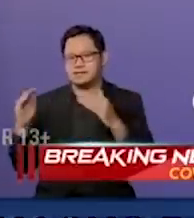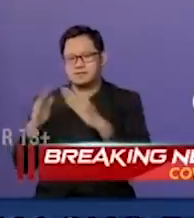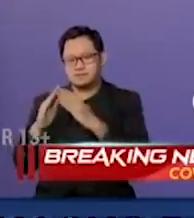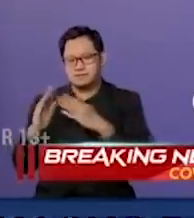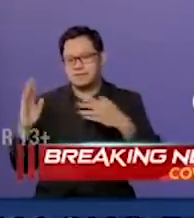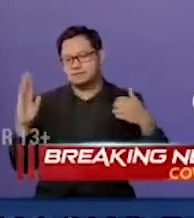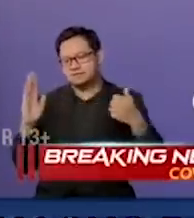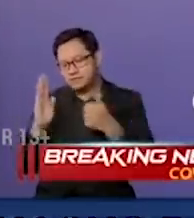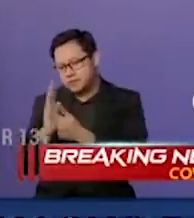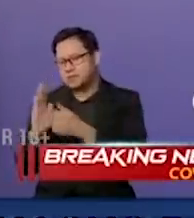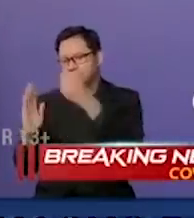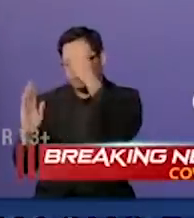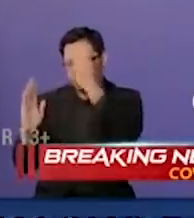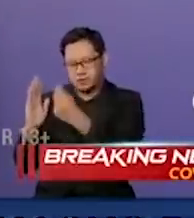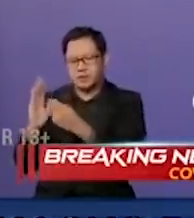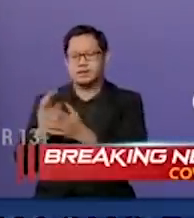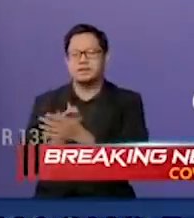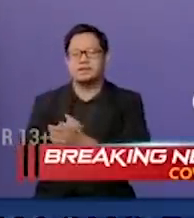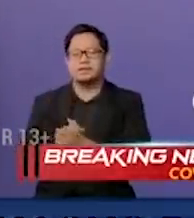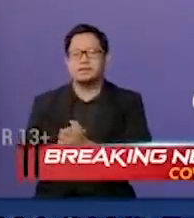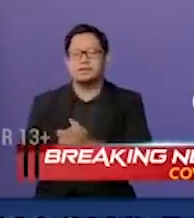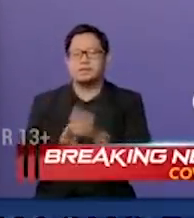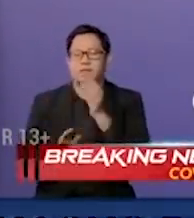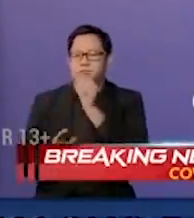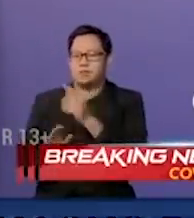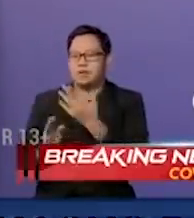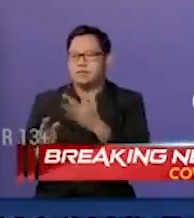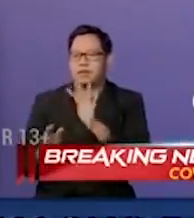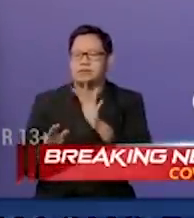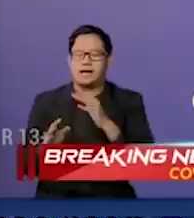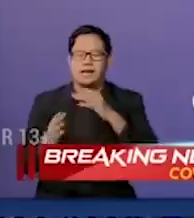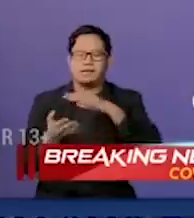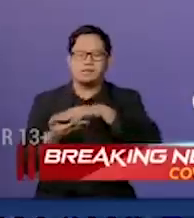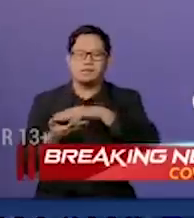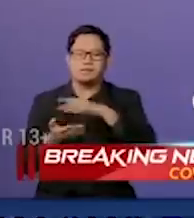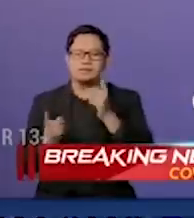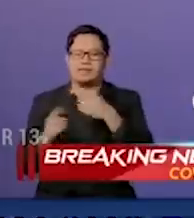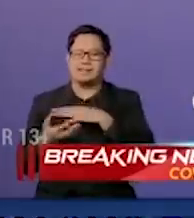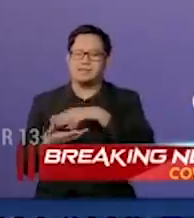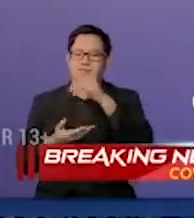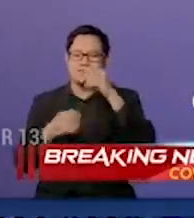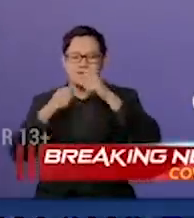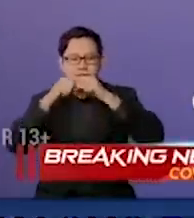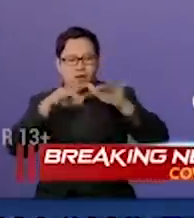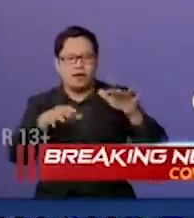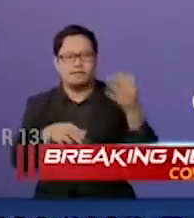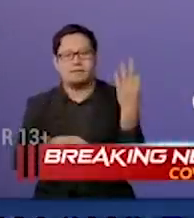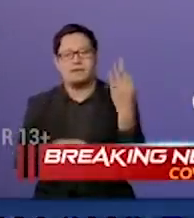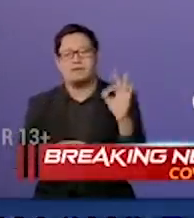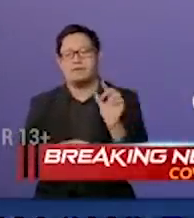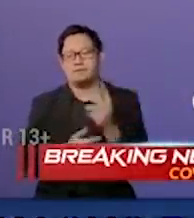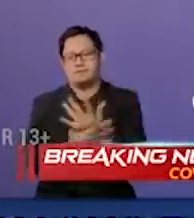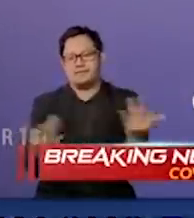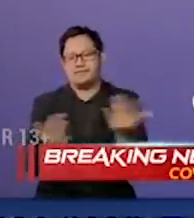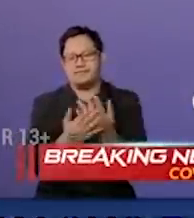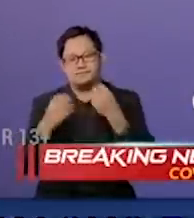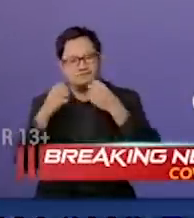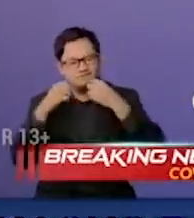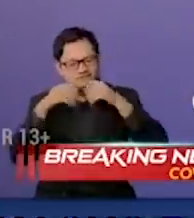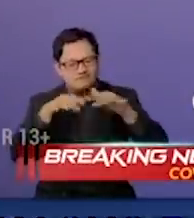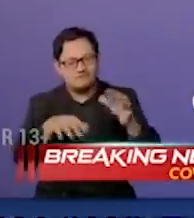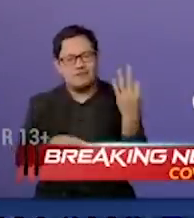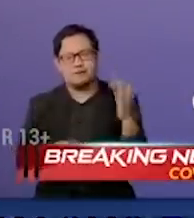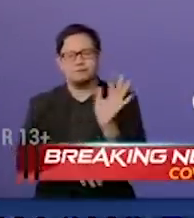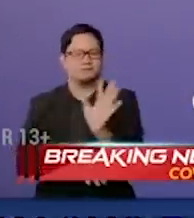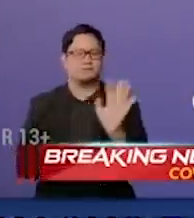rumah agar tidak menjadi sumber penularan baru di tengah-tengah masyarakat Hai dan